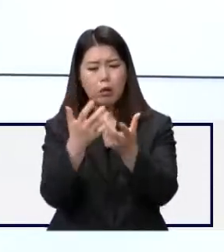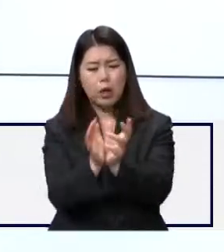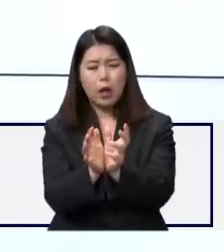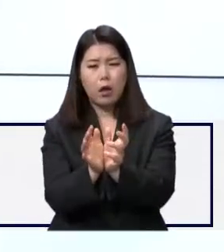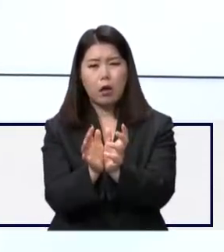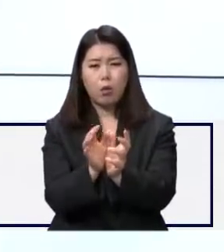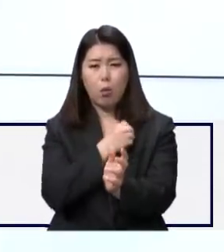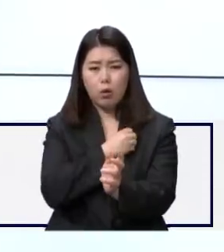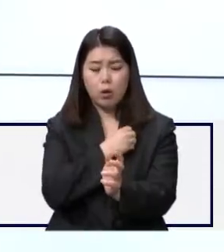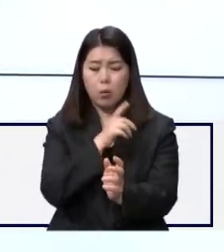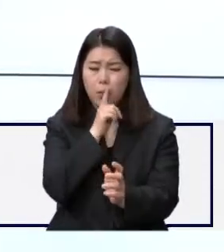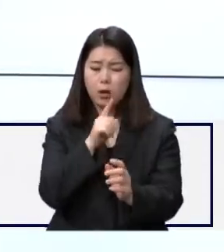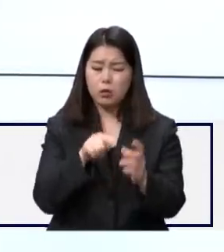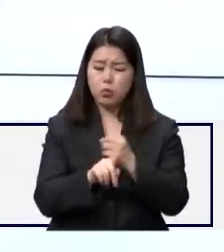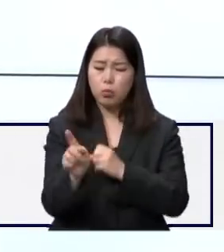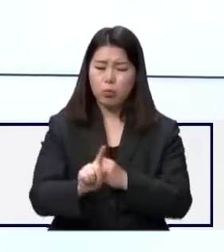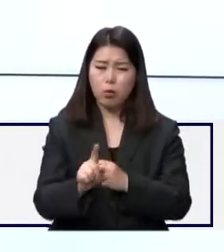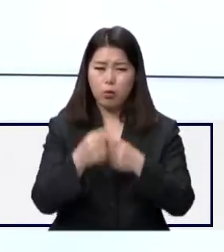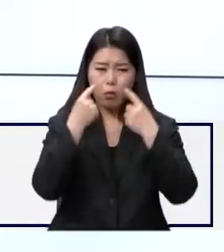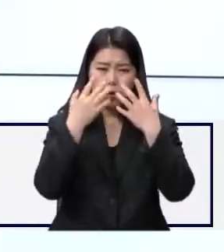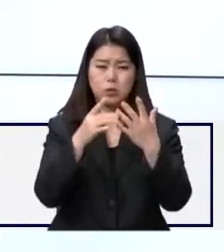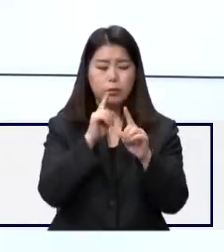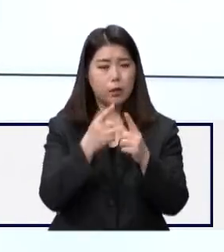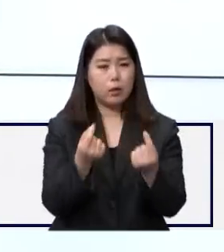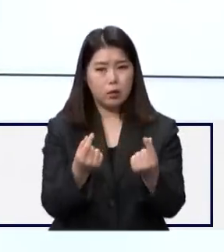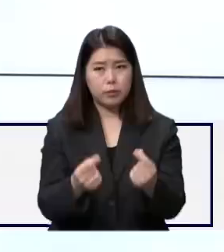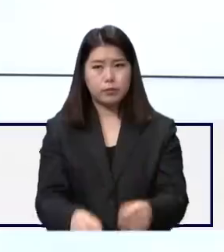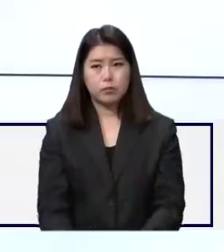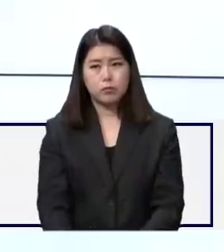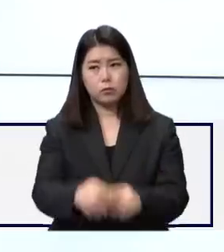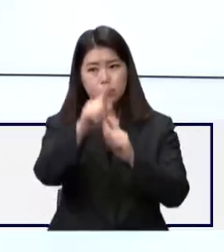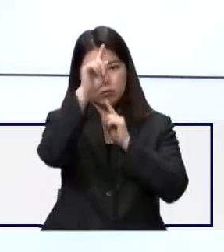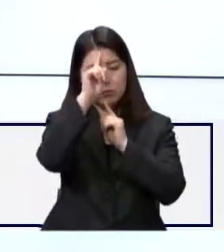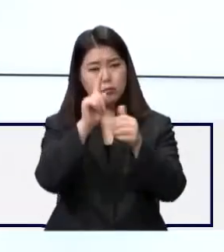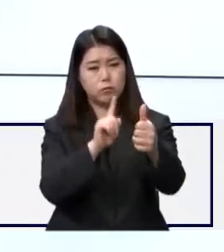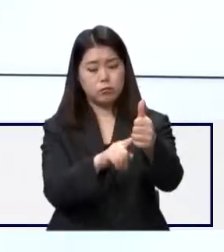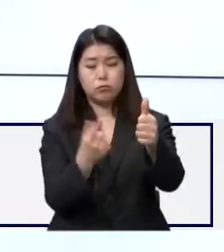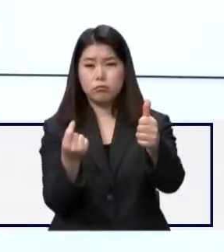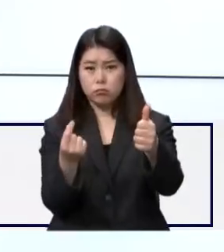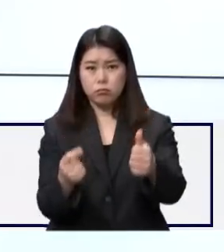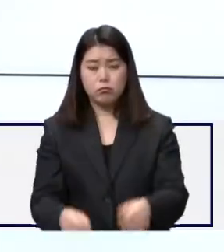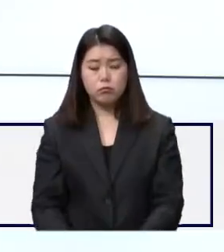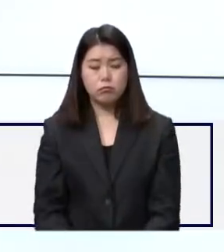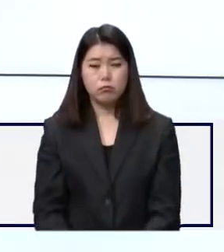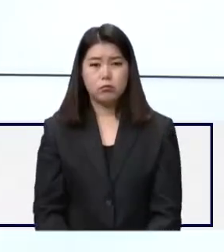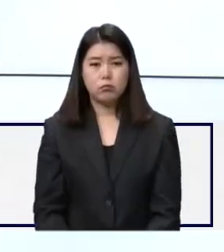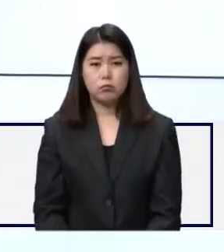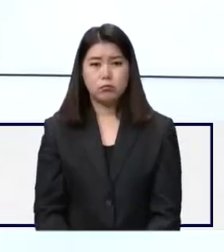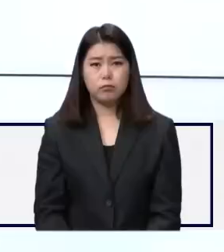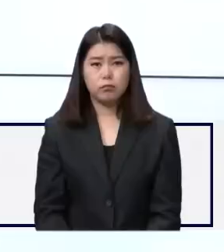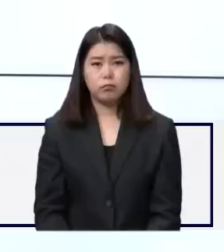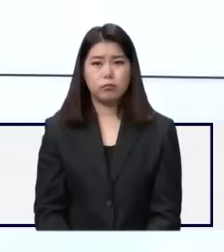소명하십시오라고 지금 얘기했습니다 여기서 나오는 해당 의원 이원욱 의원을 얘기를 하는 거겠죠